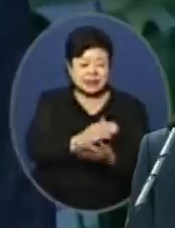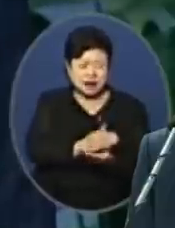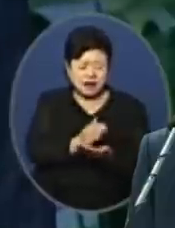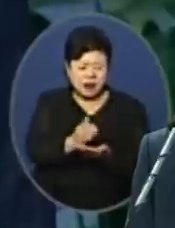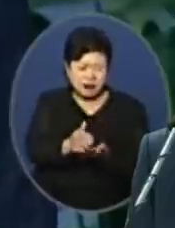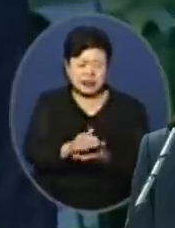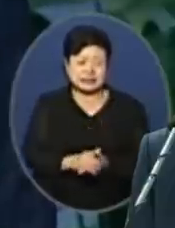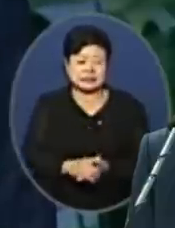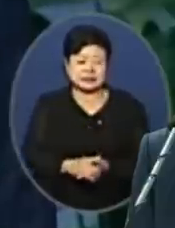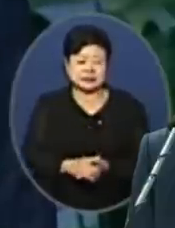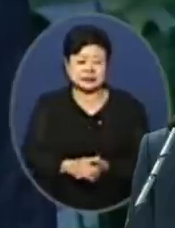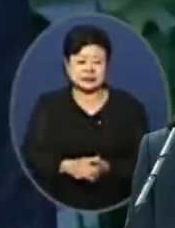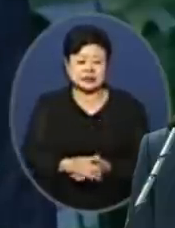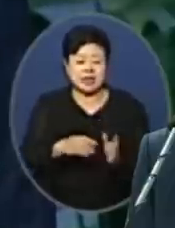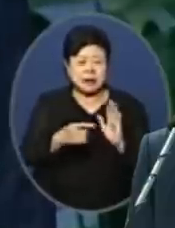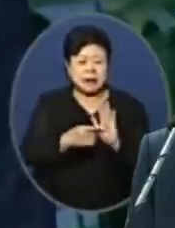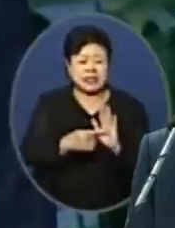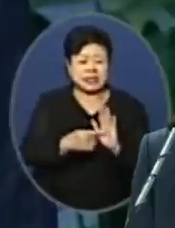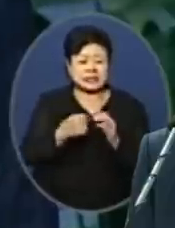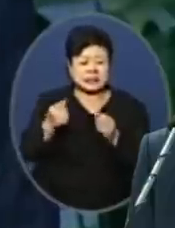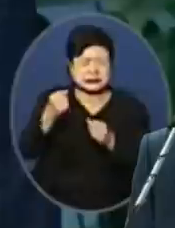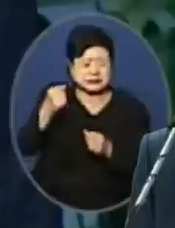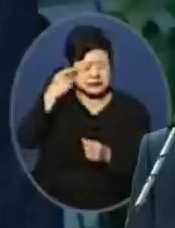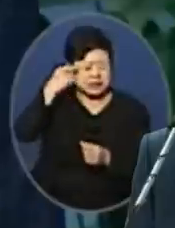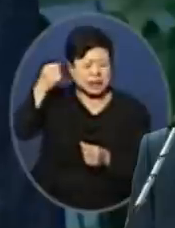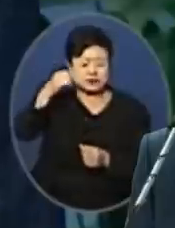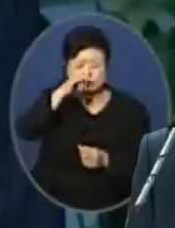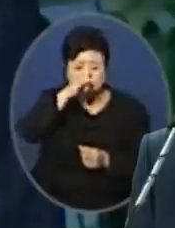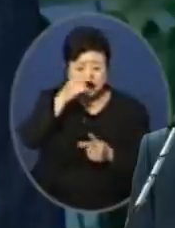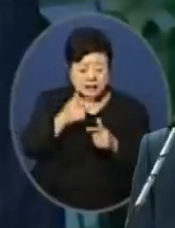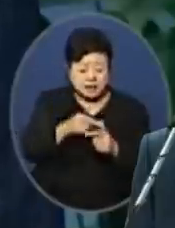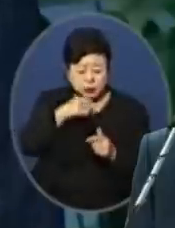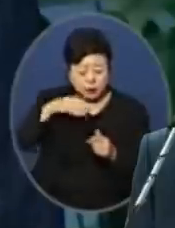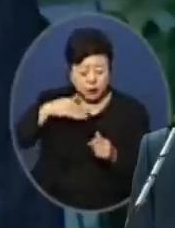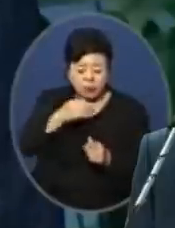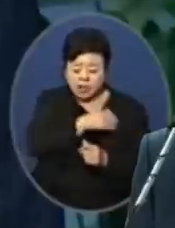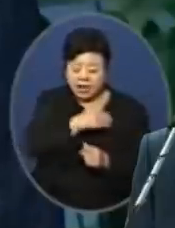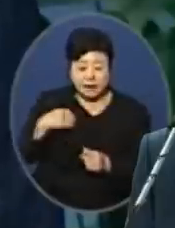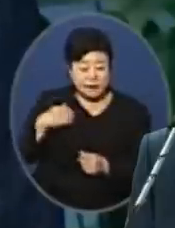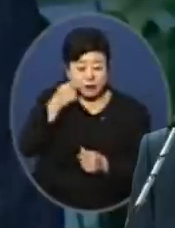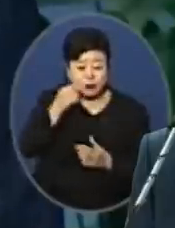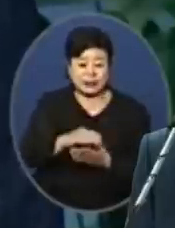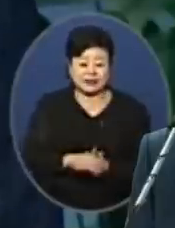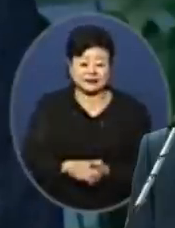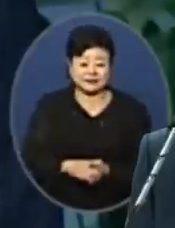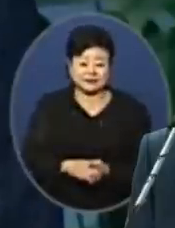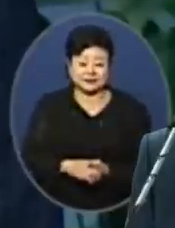온갖 부정적인 힘을 다 가지고 있어도 예수의 보혈은 감당하지 못합니다.